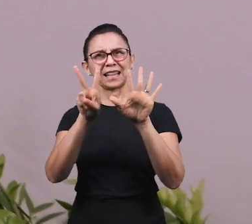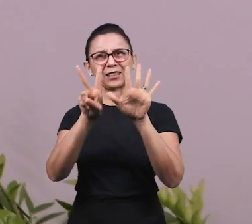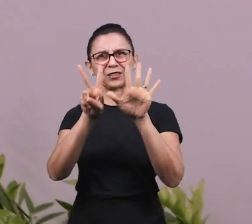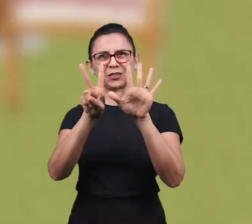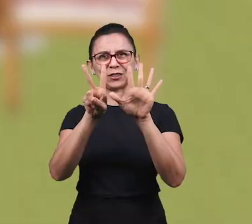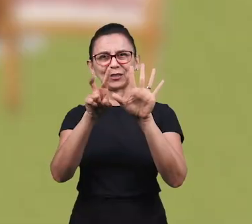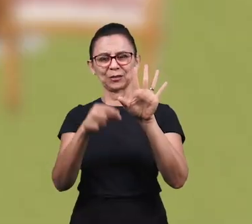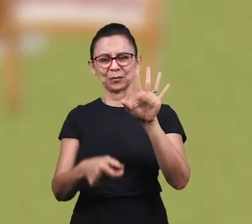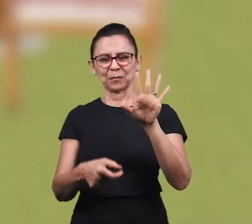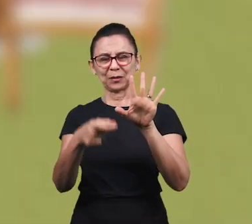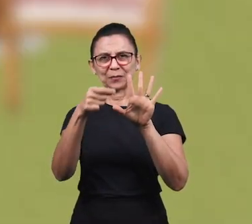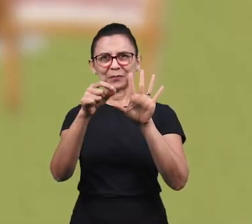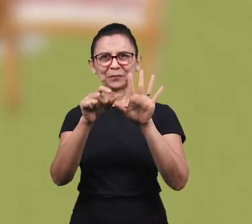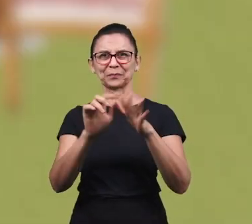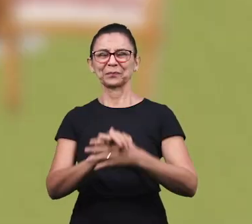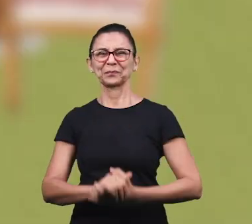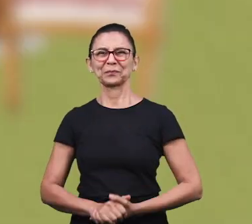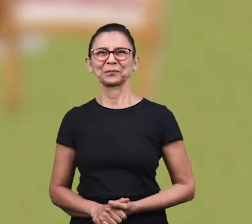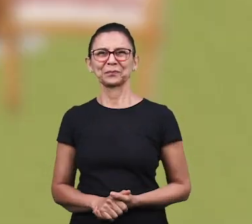Vocês.